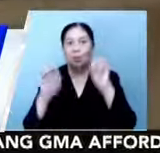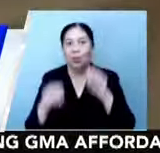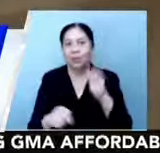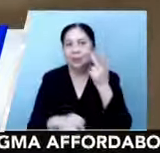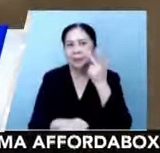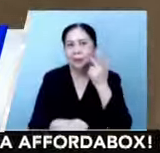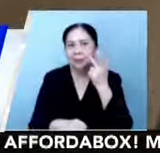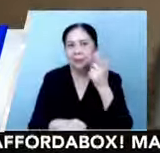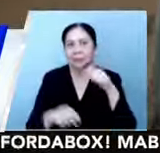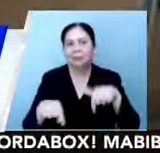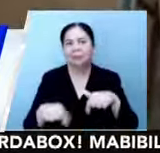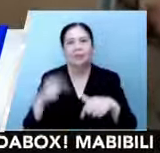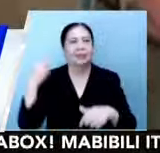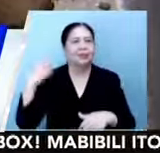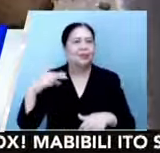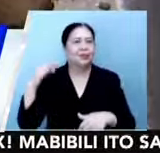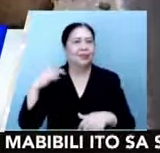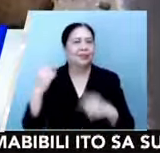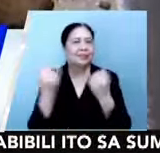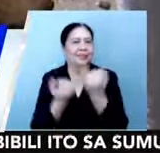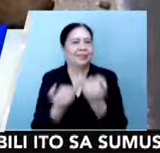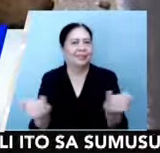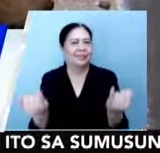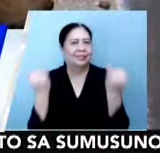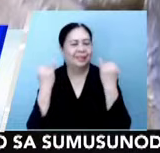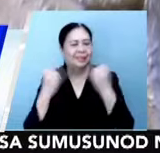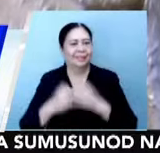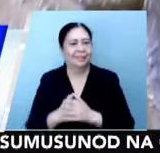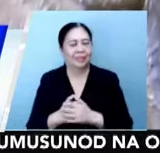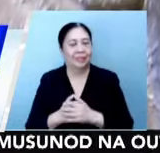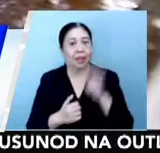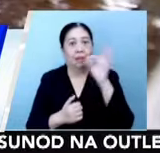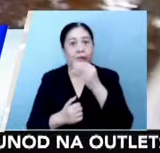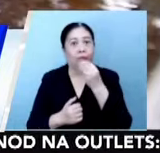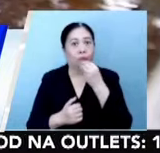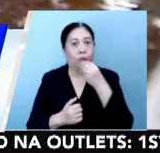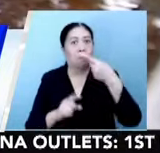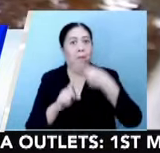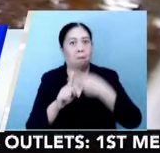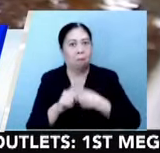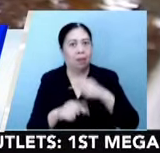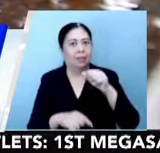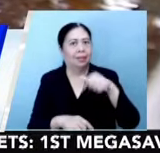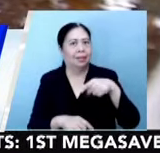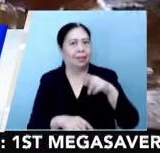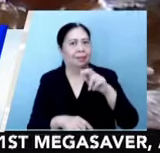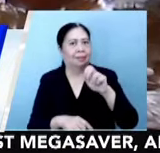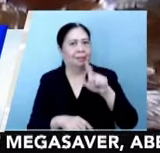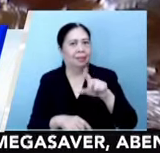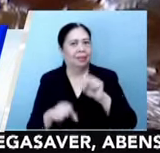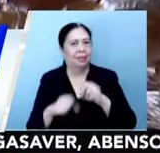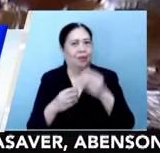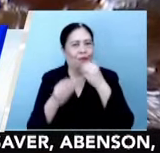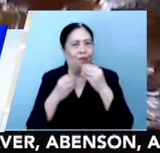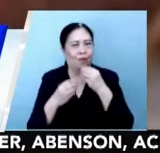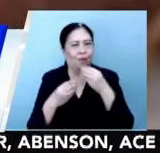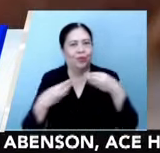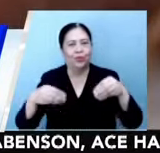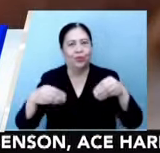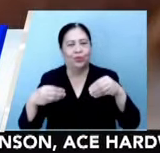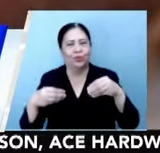mga makasaysayang Intramuros. Pinoy Food Month kasi ang Abril, kaya may pa-food bazaar ang Tourism